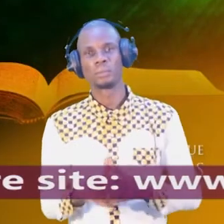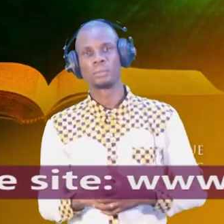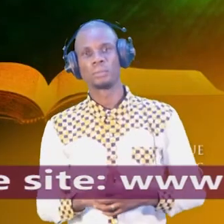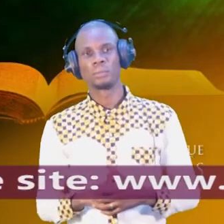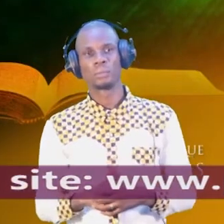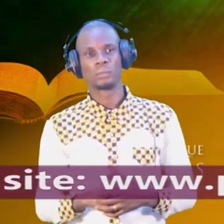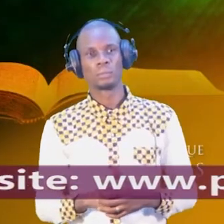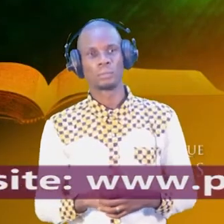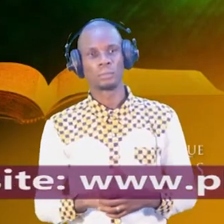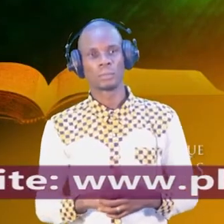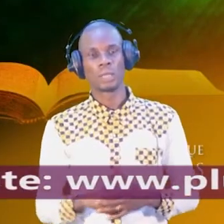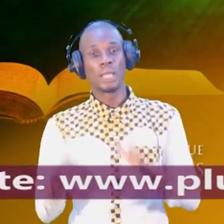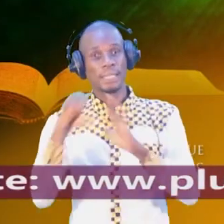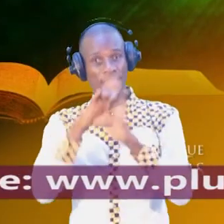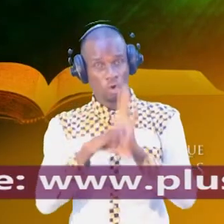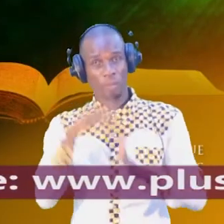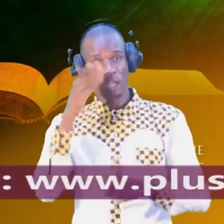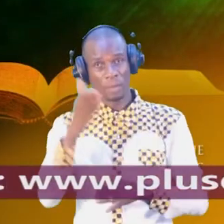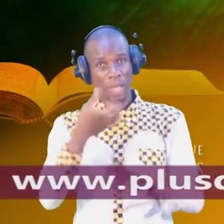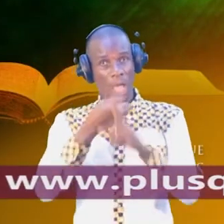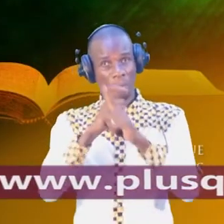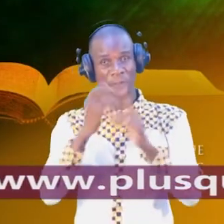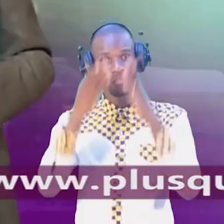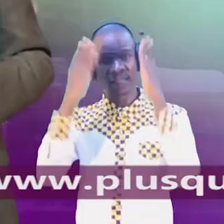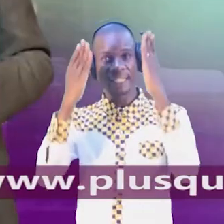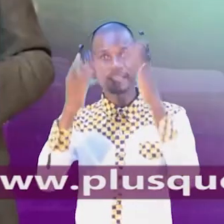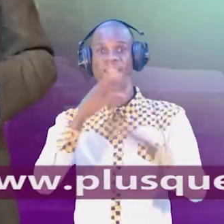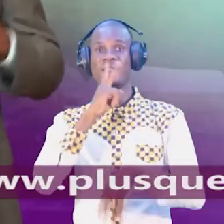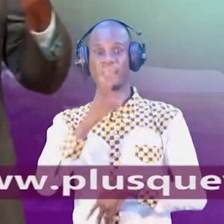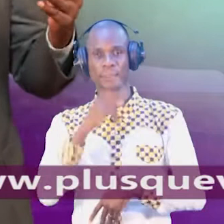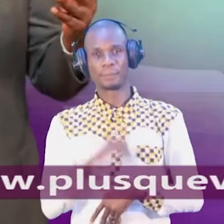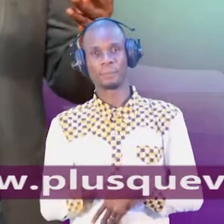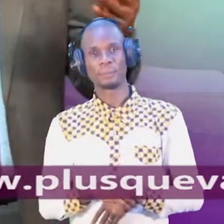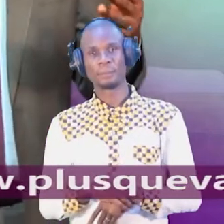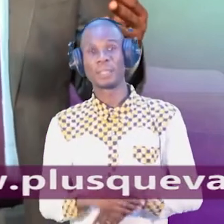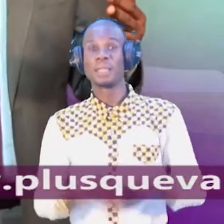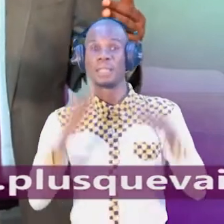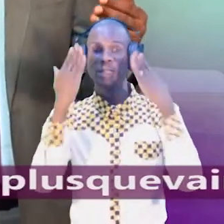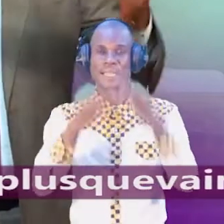ezali koloba ete okopanza sango ya lokuta te mpo na ntina moninga na yo